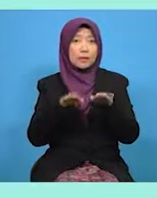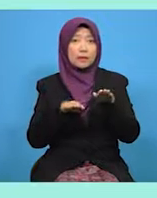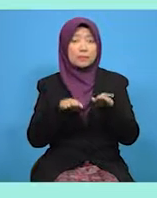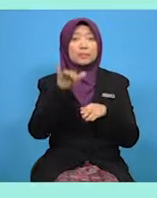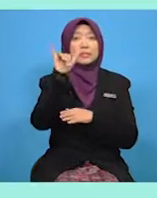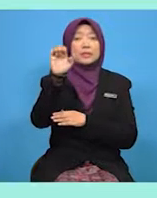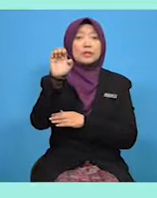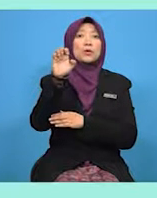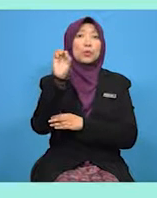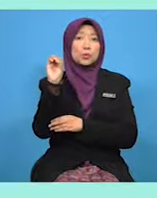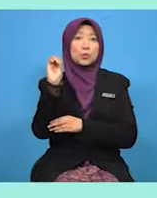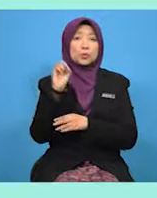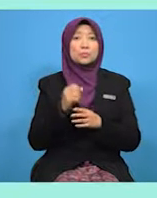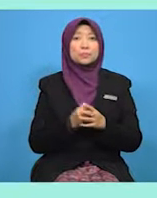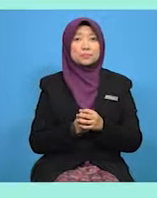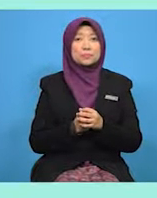E kosong.